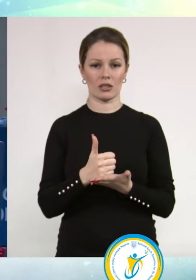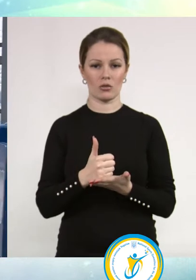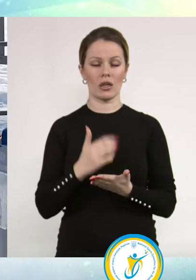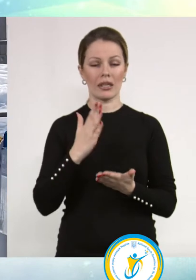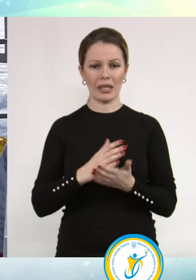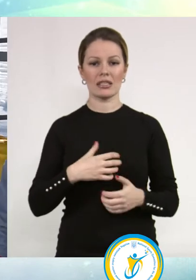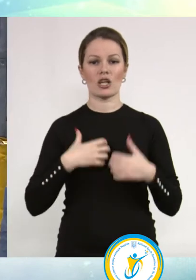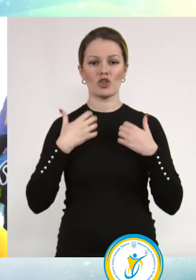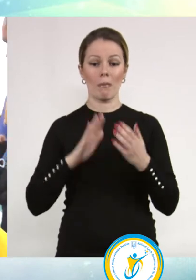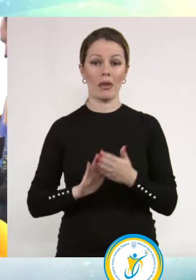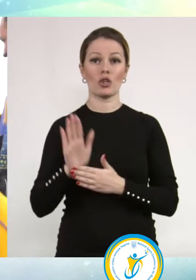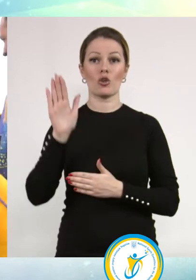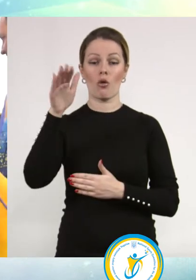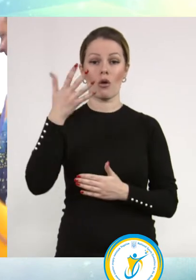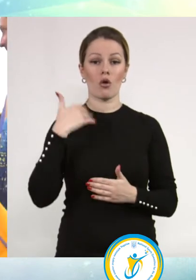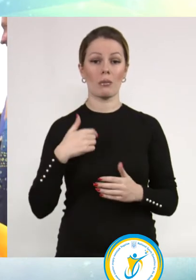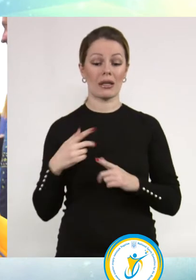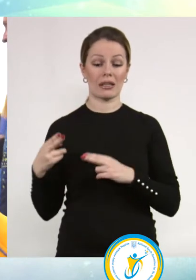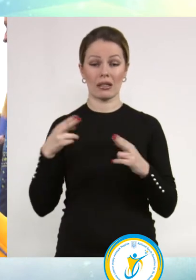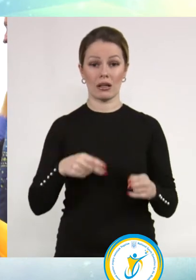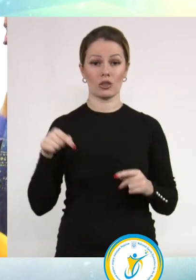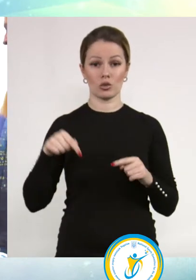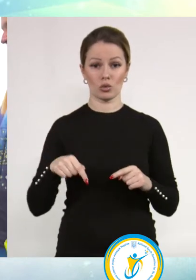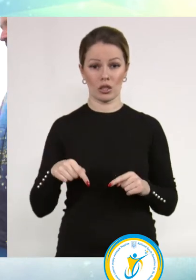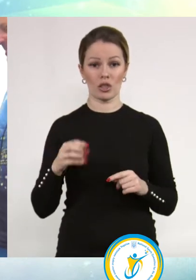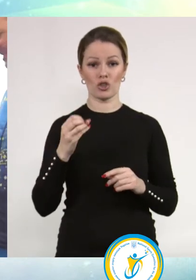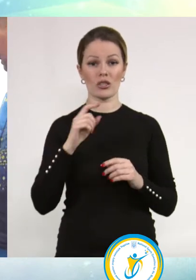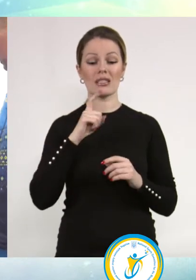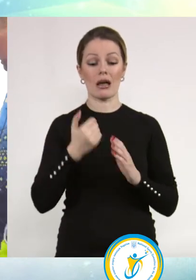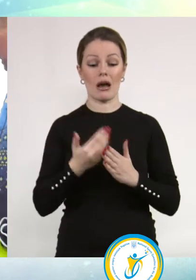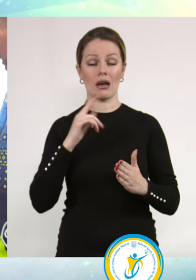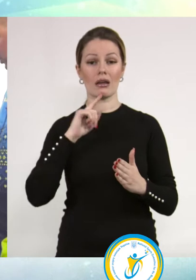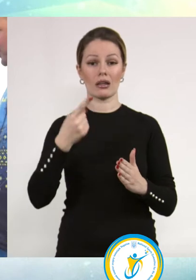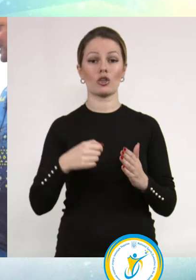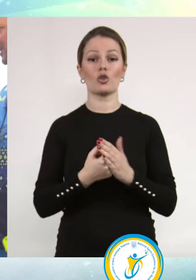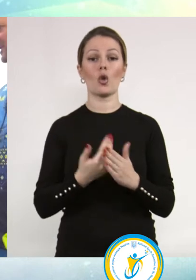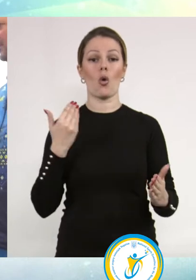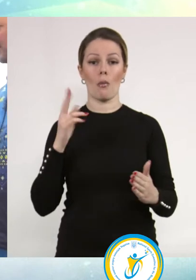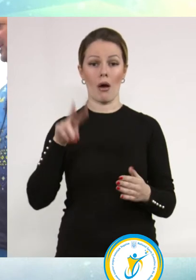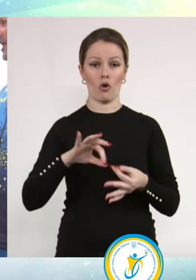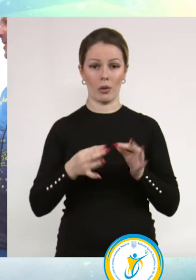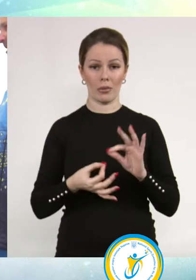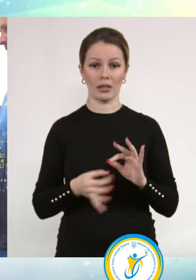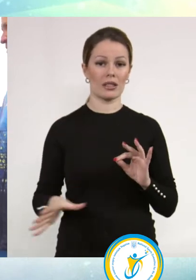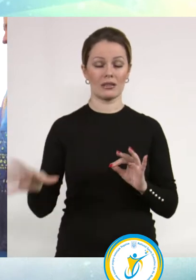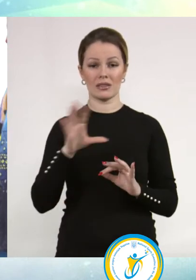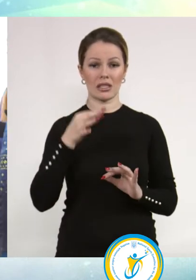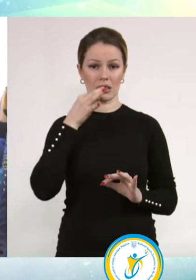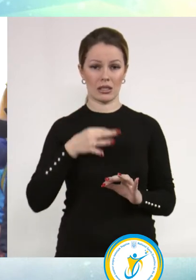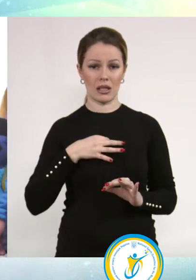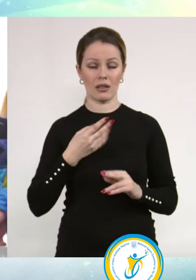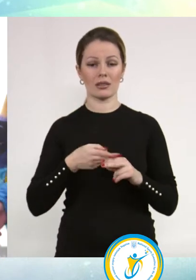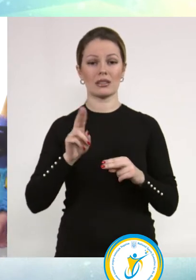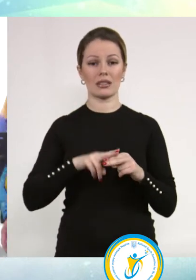є страшні підйоми. І коли ми їхали сюди, ще за рік до початку Паралімпіади, всі